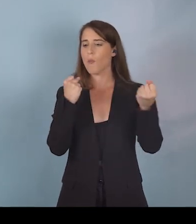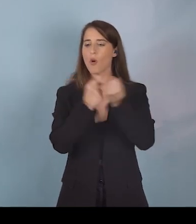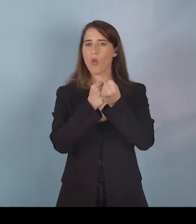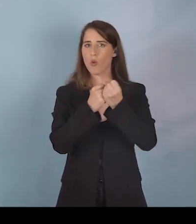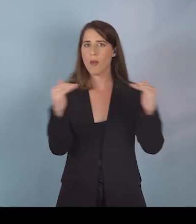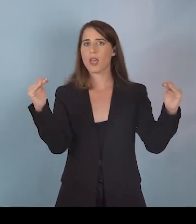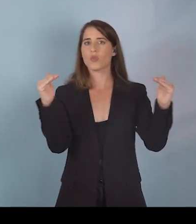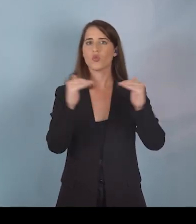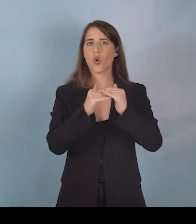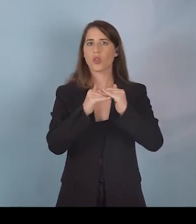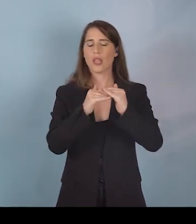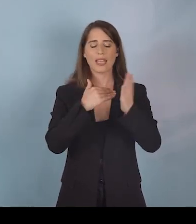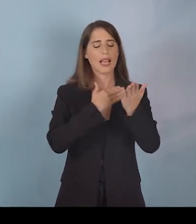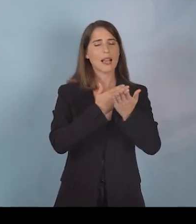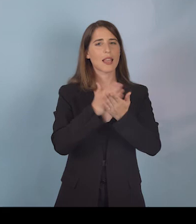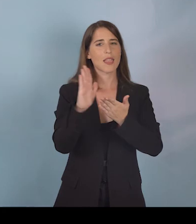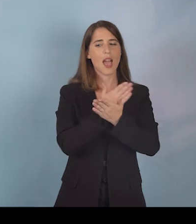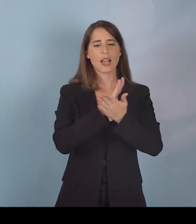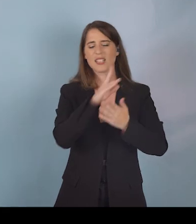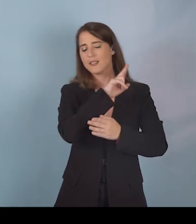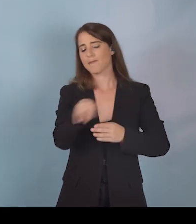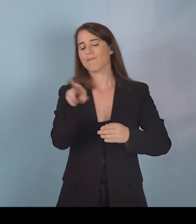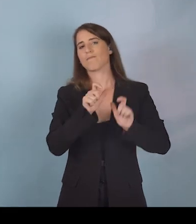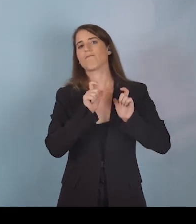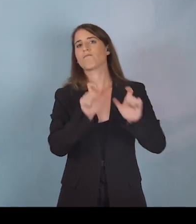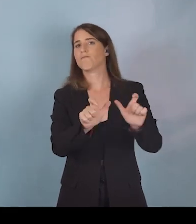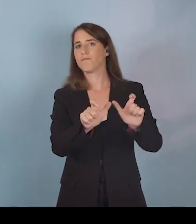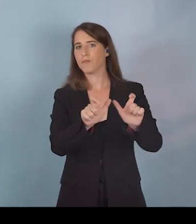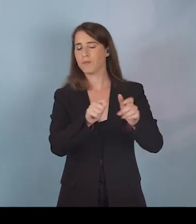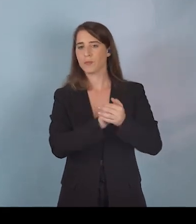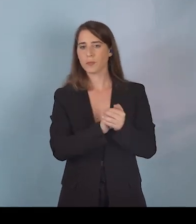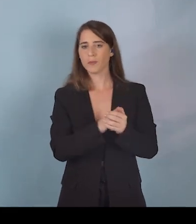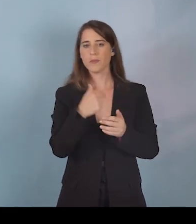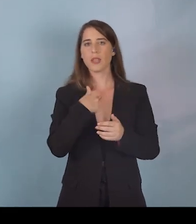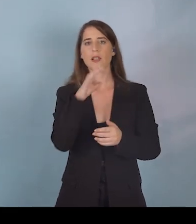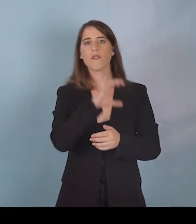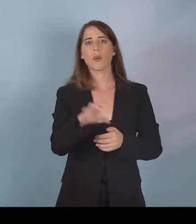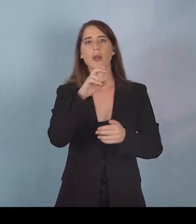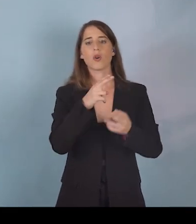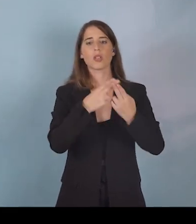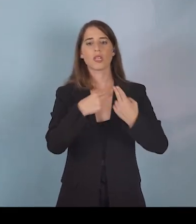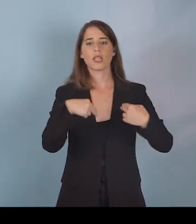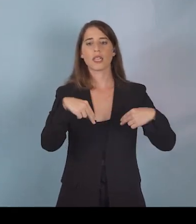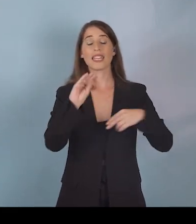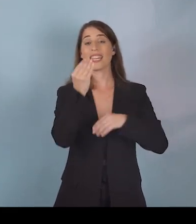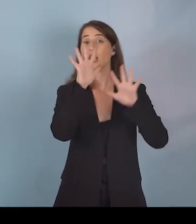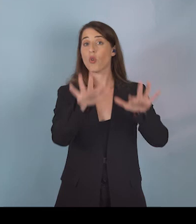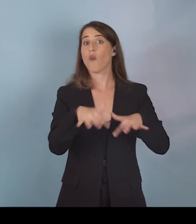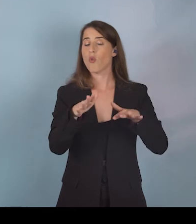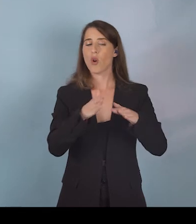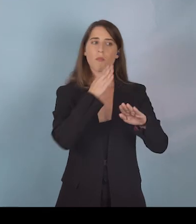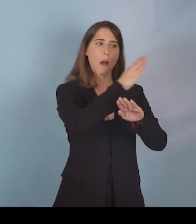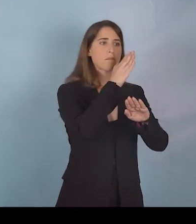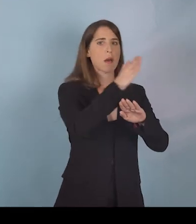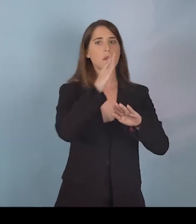πολύ σωστά αναφέρθηκε ως εργαλείο με το οποίο προωθούμε την ισότητα και την κατάργηση εξάλληψη